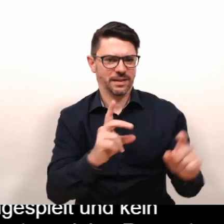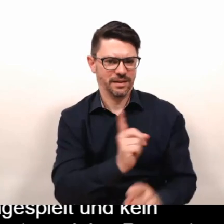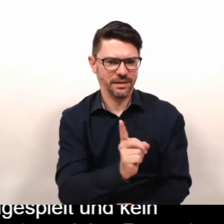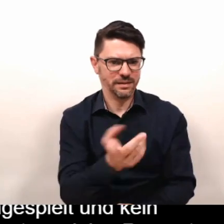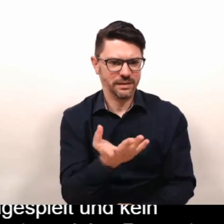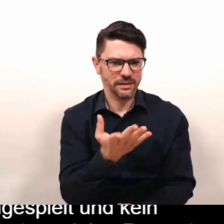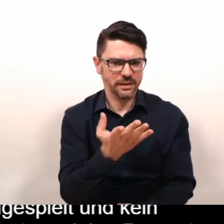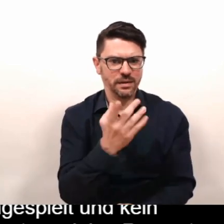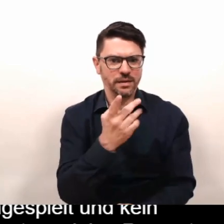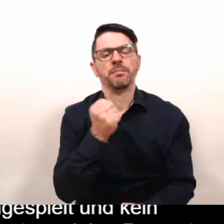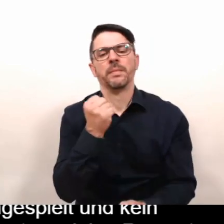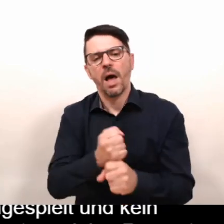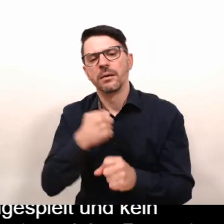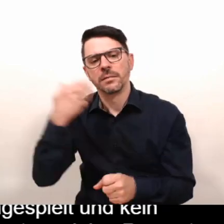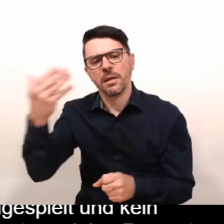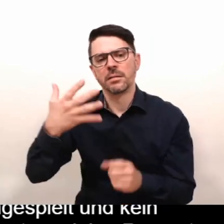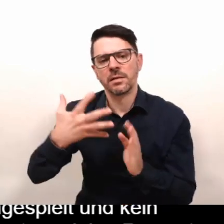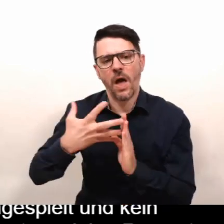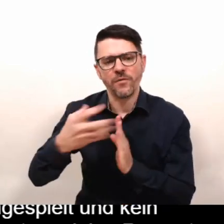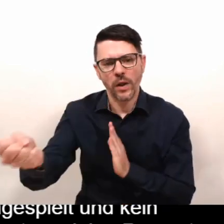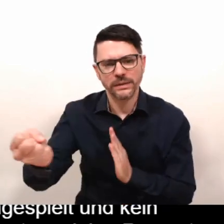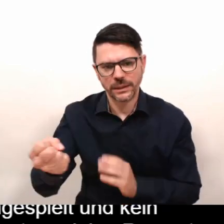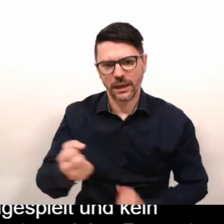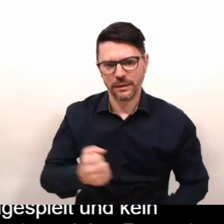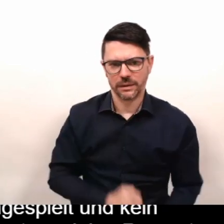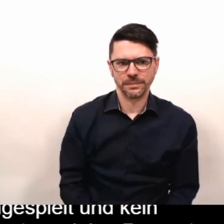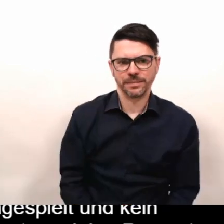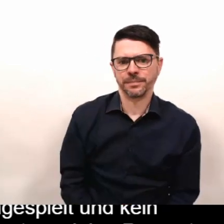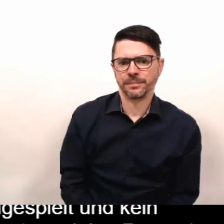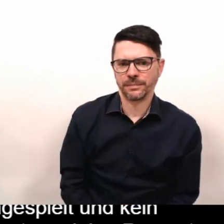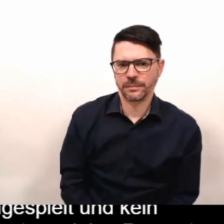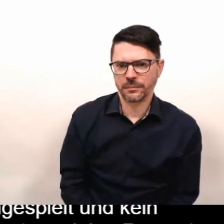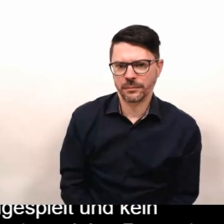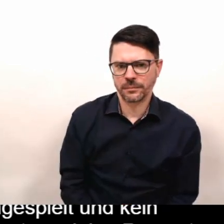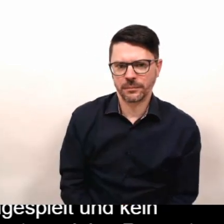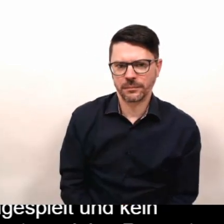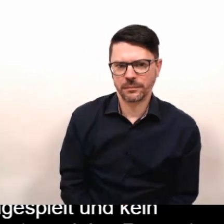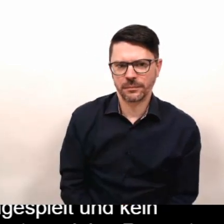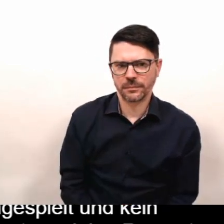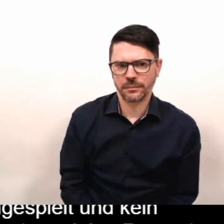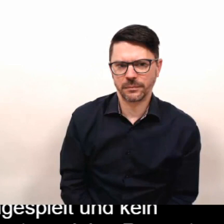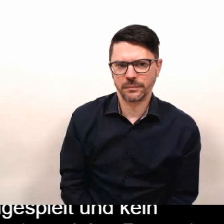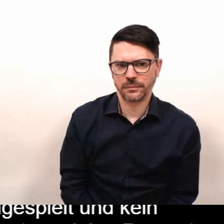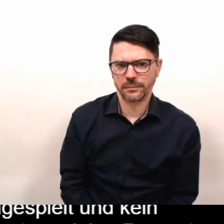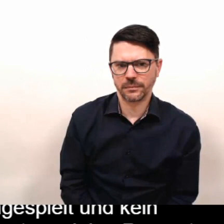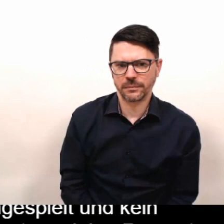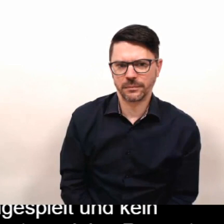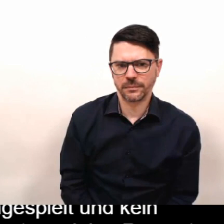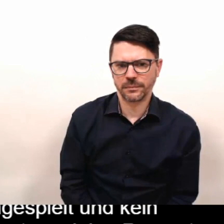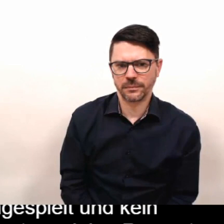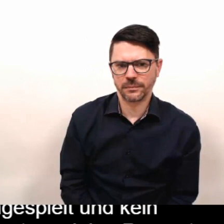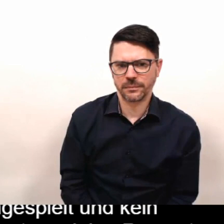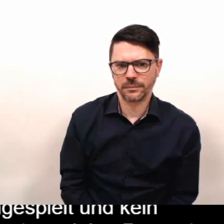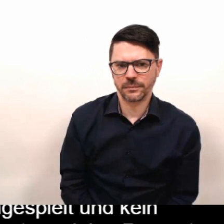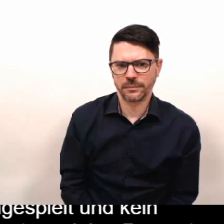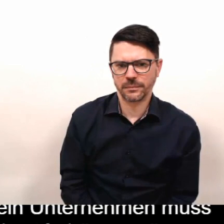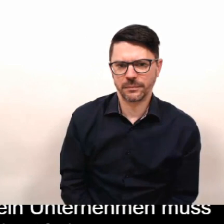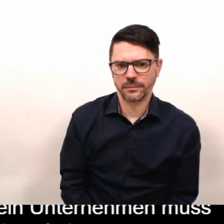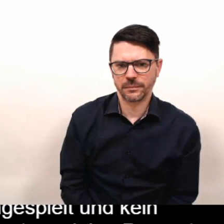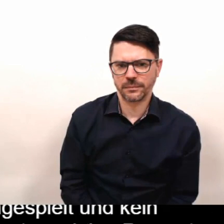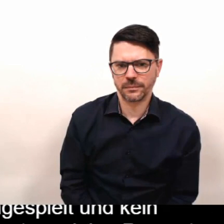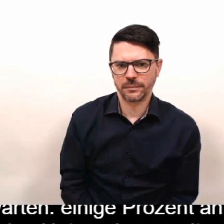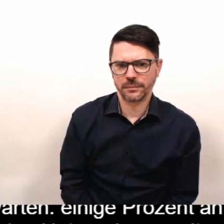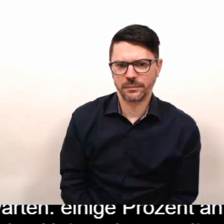Hilfen, das ist ordentlich aufgestellt. Die Wirtschaft beginnt wieder zu laufen. Die Psychologie ist heute eine deutlich andere